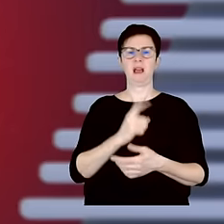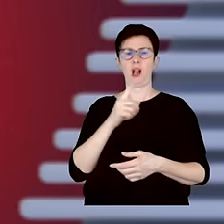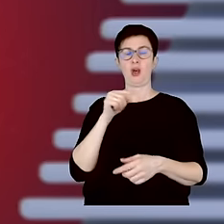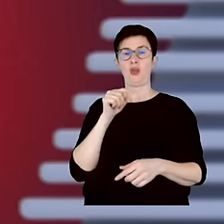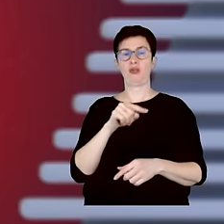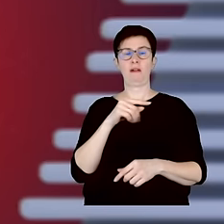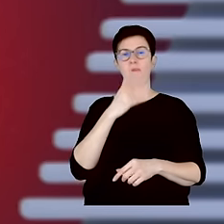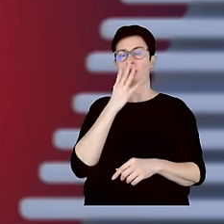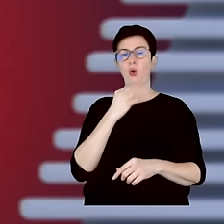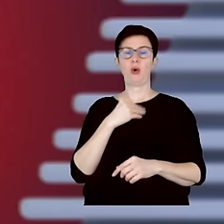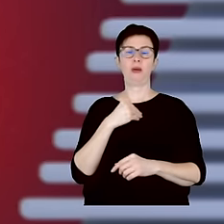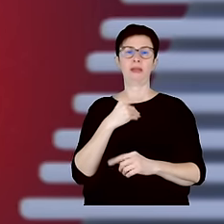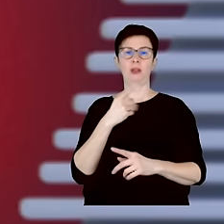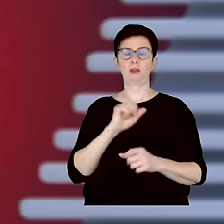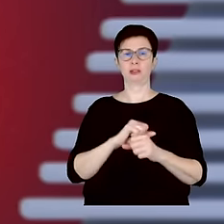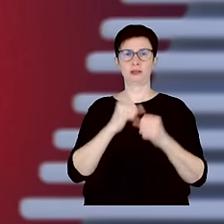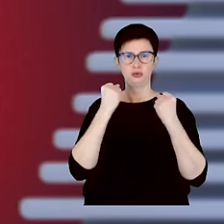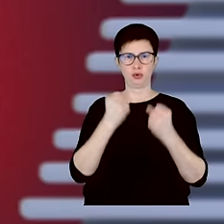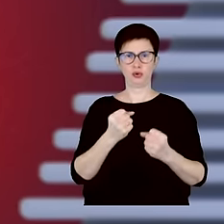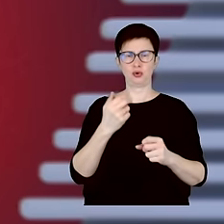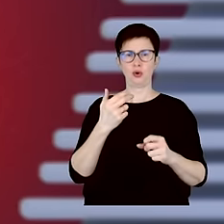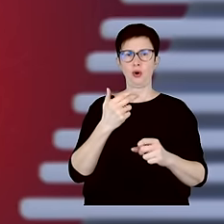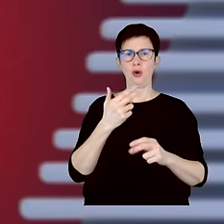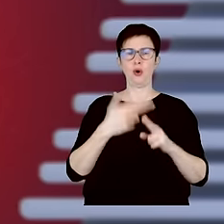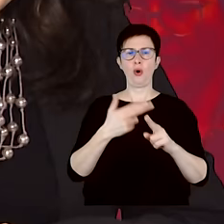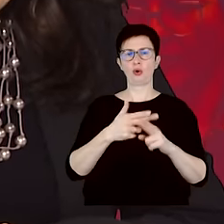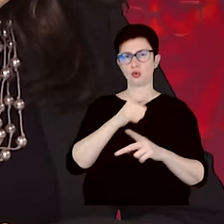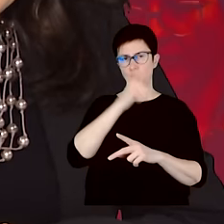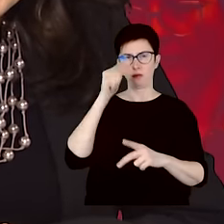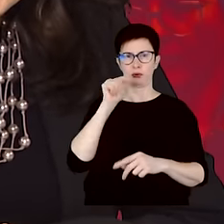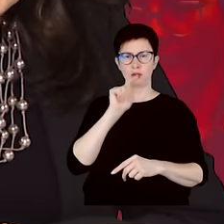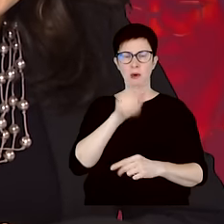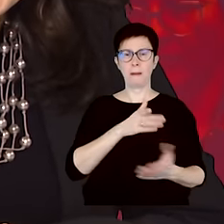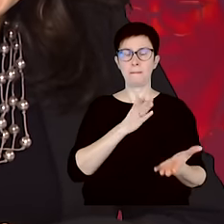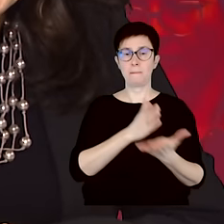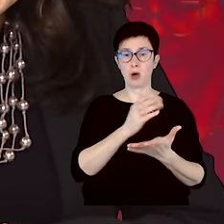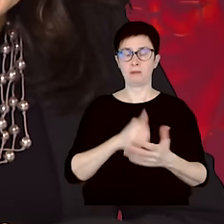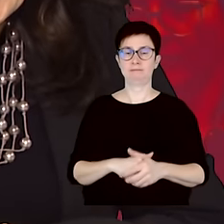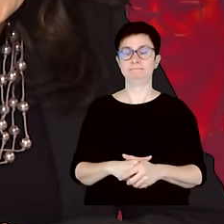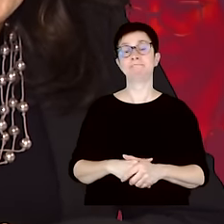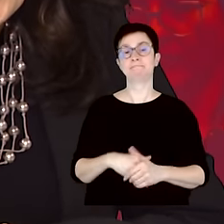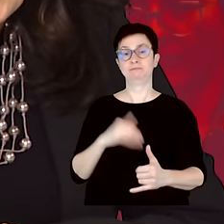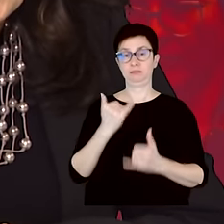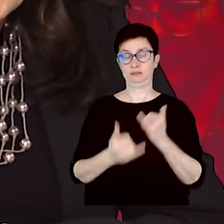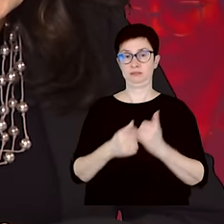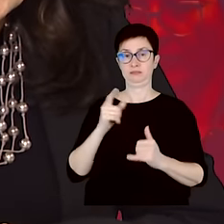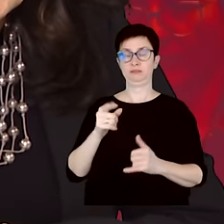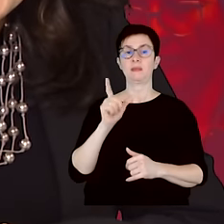że to jest ciężko chory człowiek, któremu trzeba pomóc. Jeżeli pan Kamiński jest w trakcie głodówki,